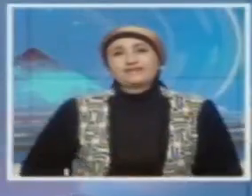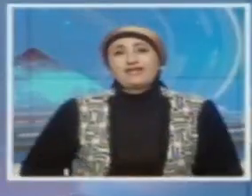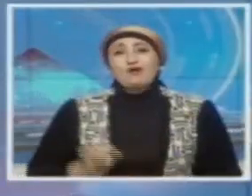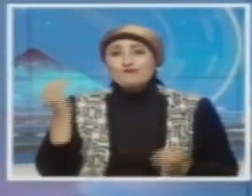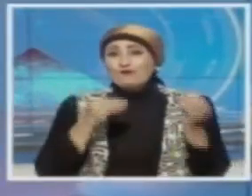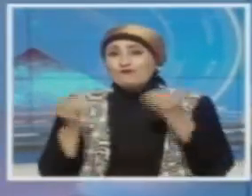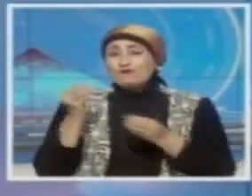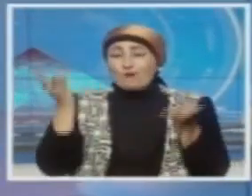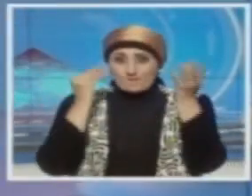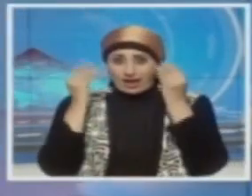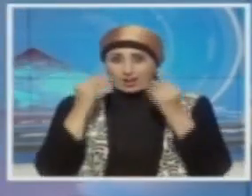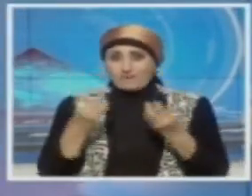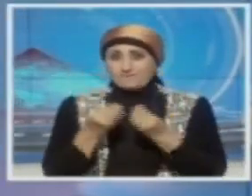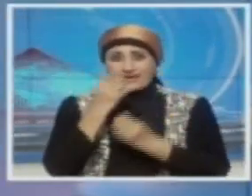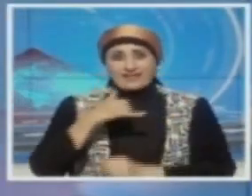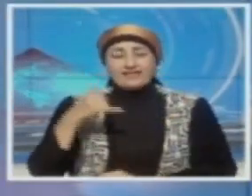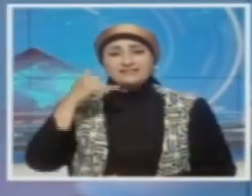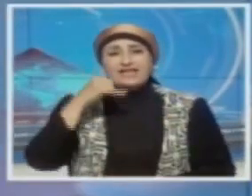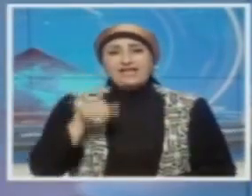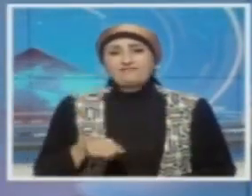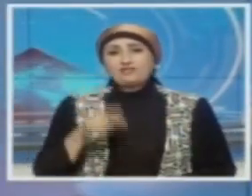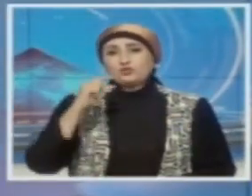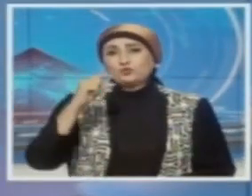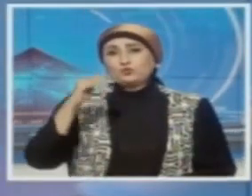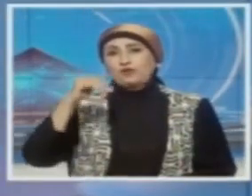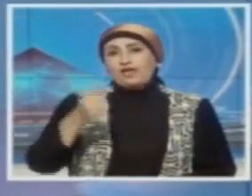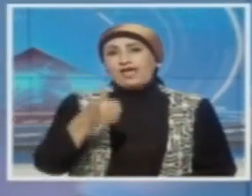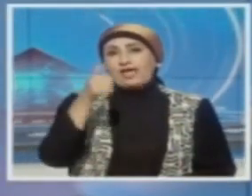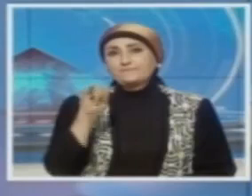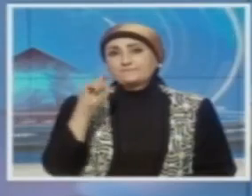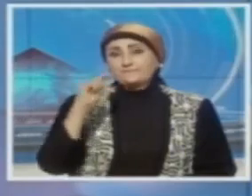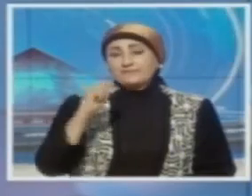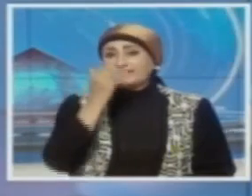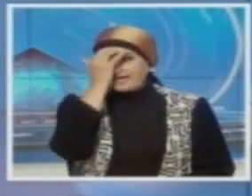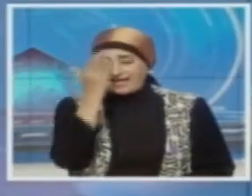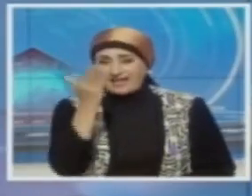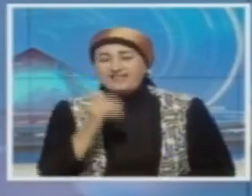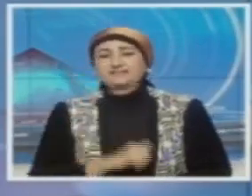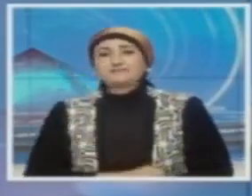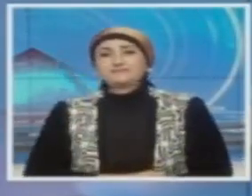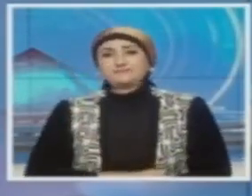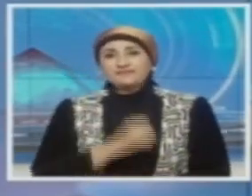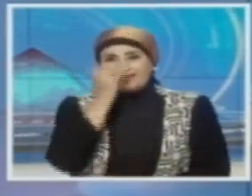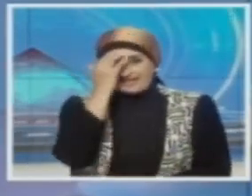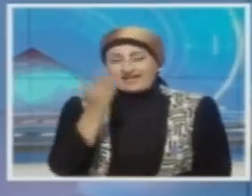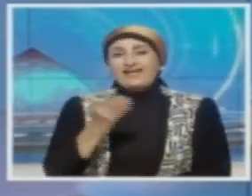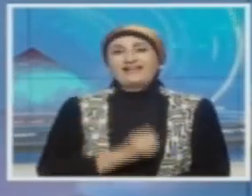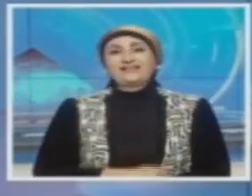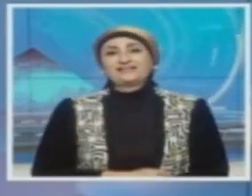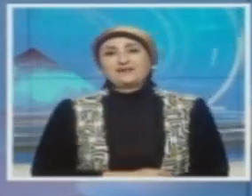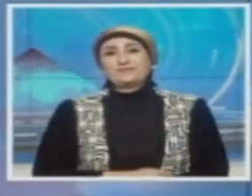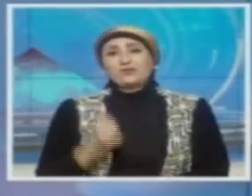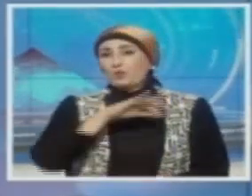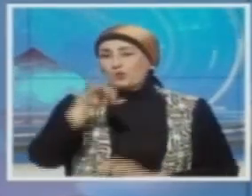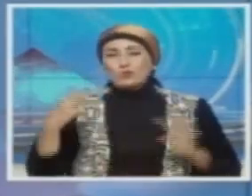لمزيد من المتابعة ينضم إلينا الدكتور حامد فارس، خبير العلاقات الدولية. دكتور حامد، أهلا بك. أهلا بك يا فاطمة هانم، وأهلا بالسادة